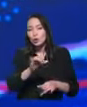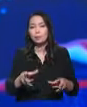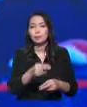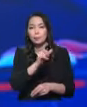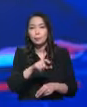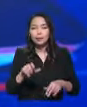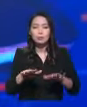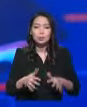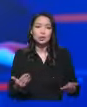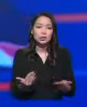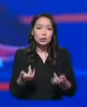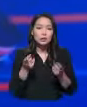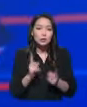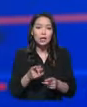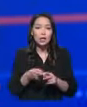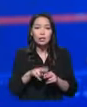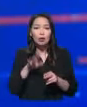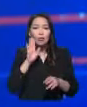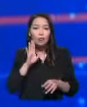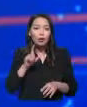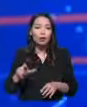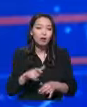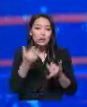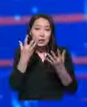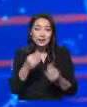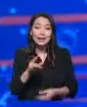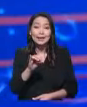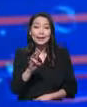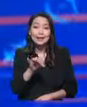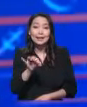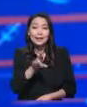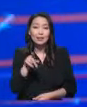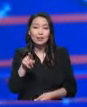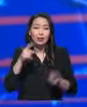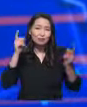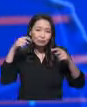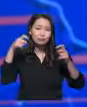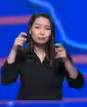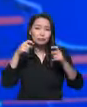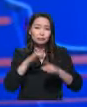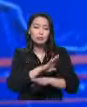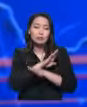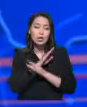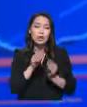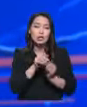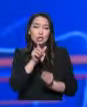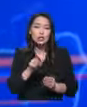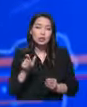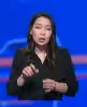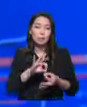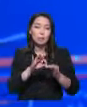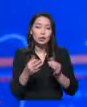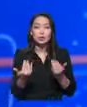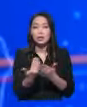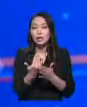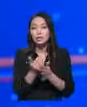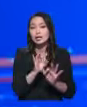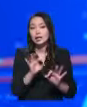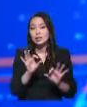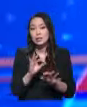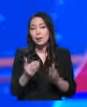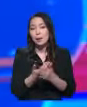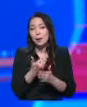жителей. Настоящий разгул стихии в эти дни наблюдается и в Кении. Там после проливных дождей погибли десятки человек. Подробнее об этом расскажет